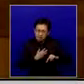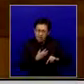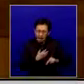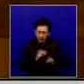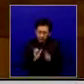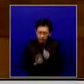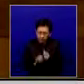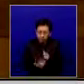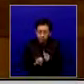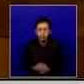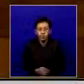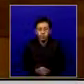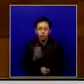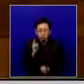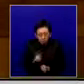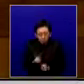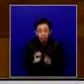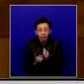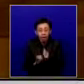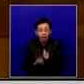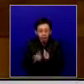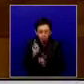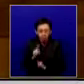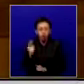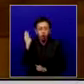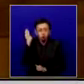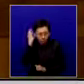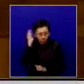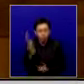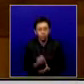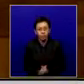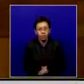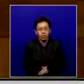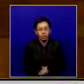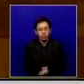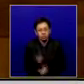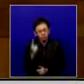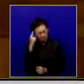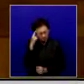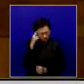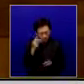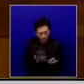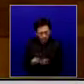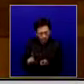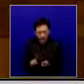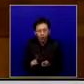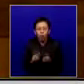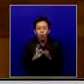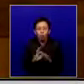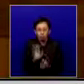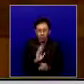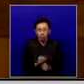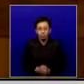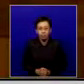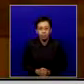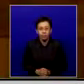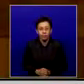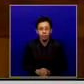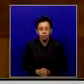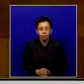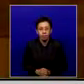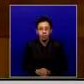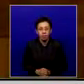ำท่านต้องรับฟังไม่ว่าจะด้วยวิธีการใดเขาต้องไปคิดออกมาท่านไม่ต้องกังวลฉะนั้นกลไกนี้ออก